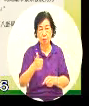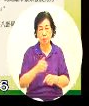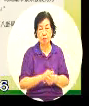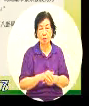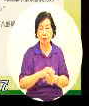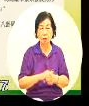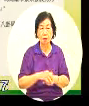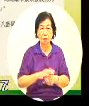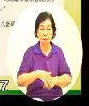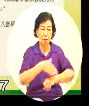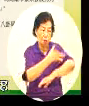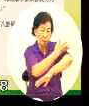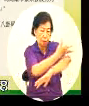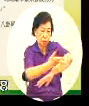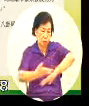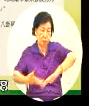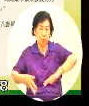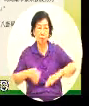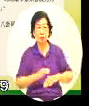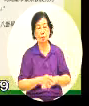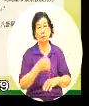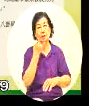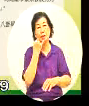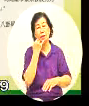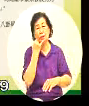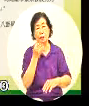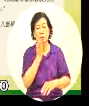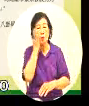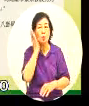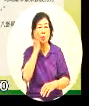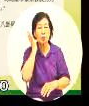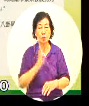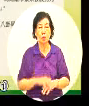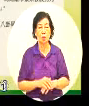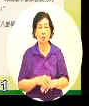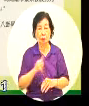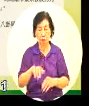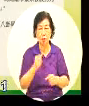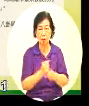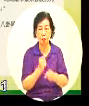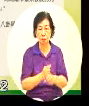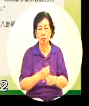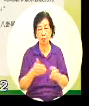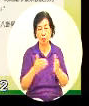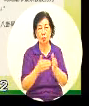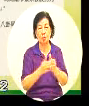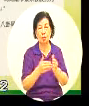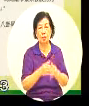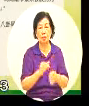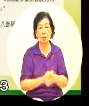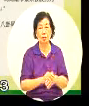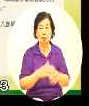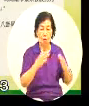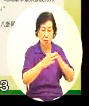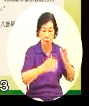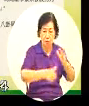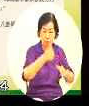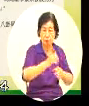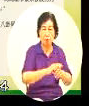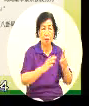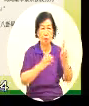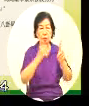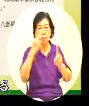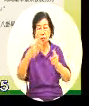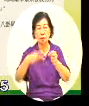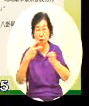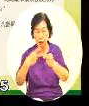有法度通流出来呢。结果即马做好了，伫边啊，伫市长伫1902年呢，过